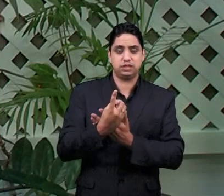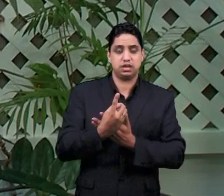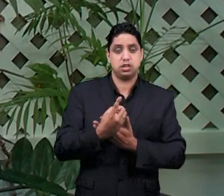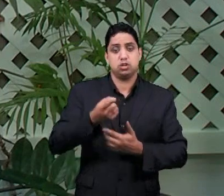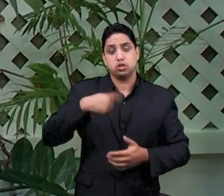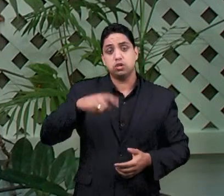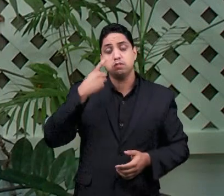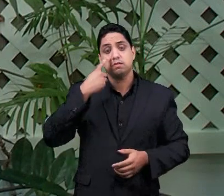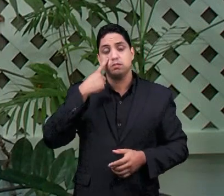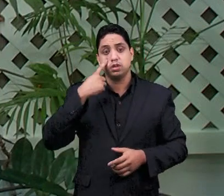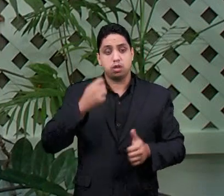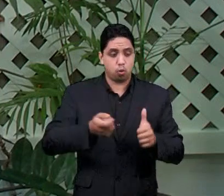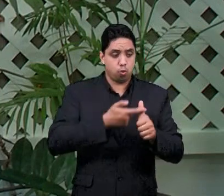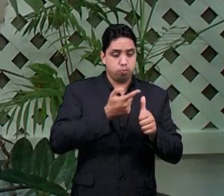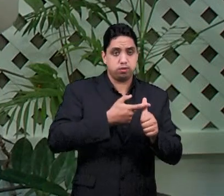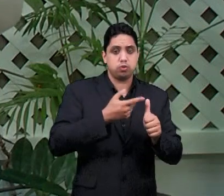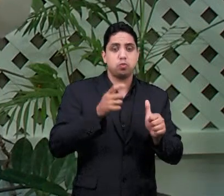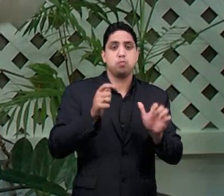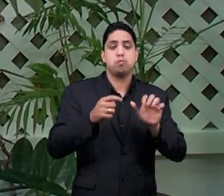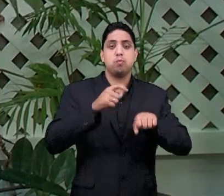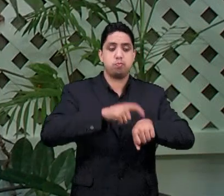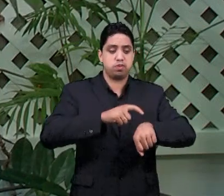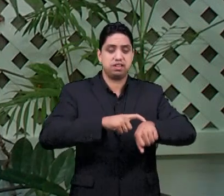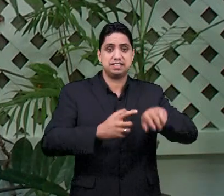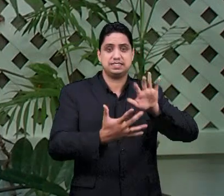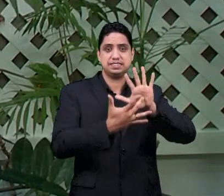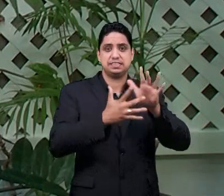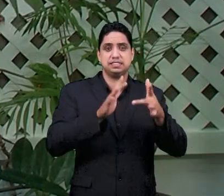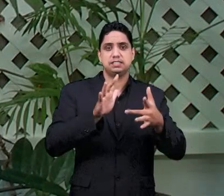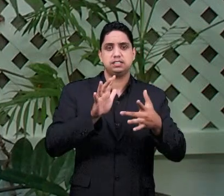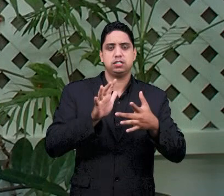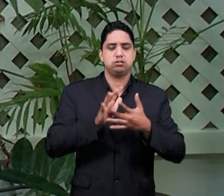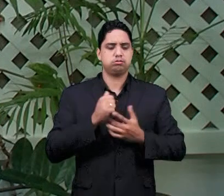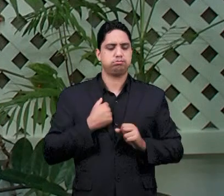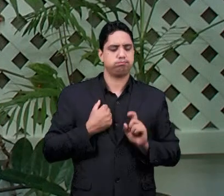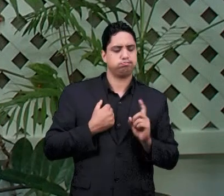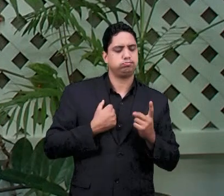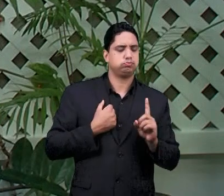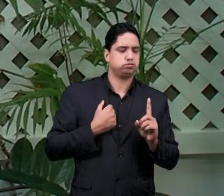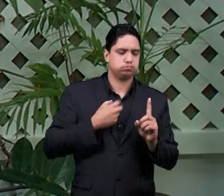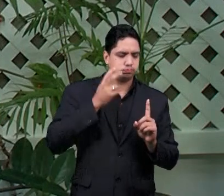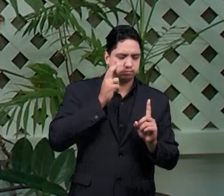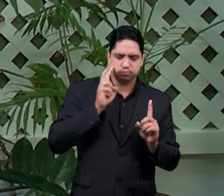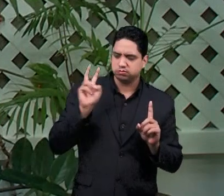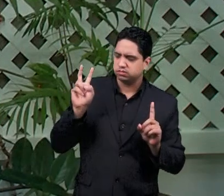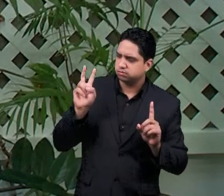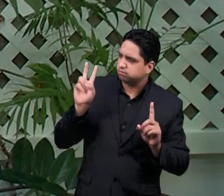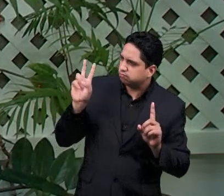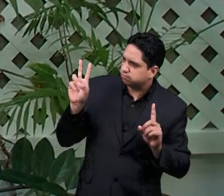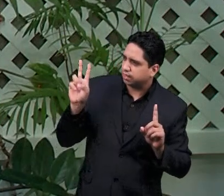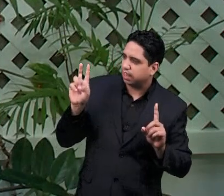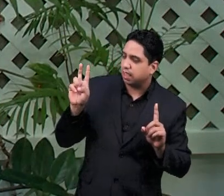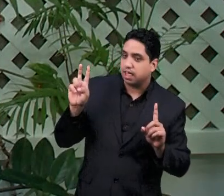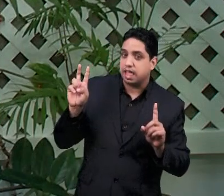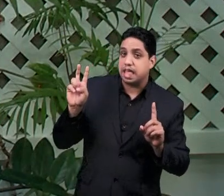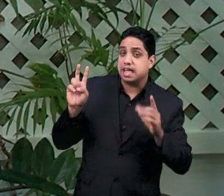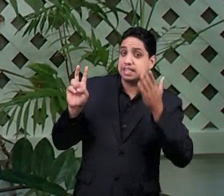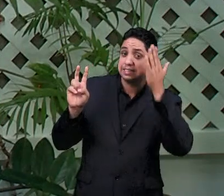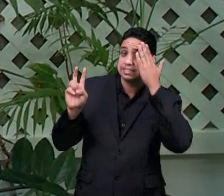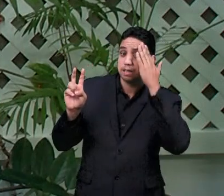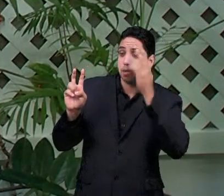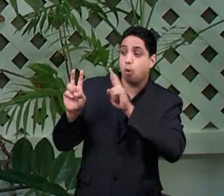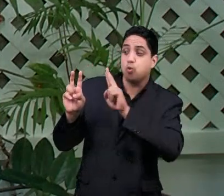Nous voyons le premier fait, quand Jésus, il passe, il regarde vers le haut, il savait le